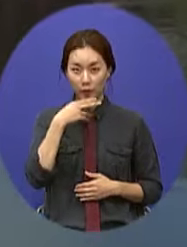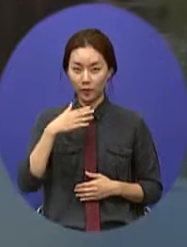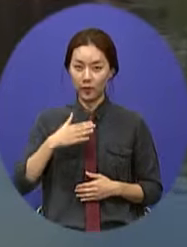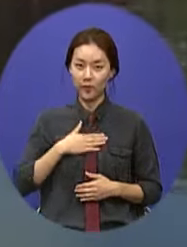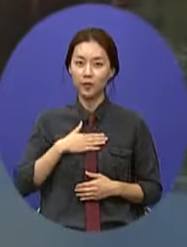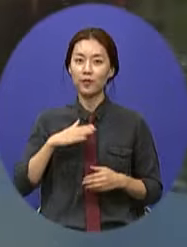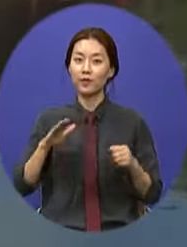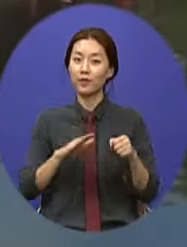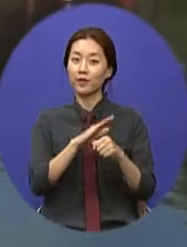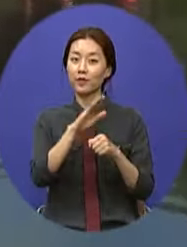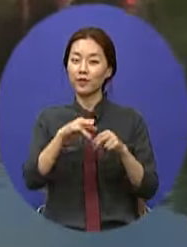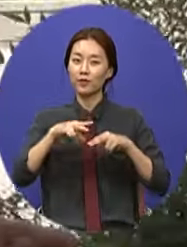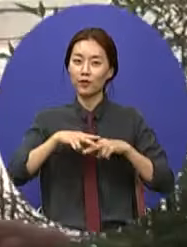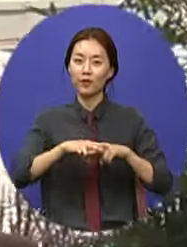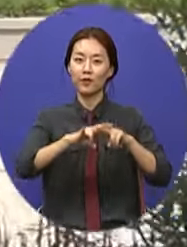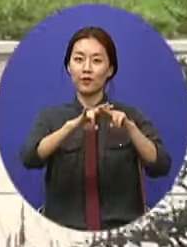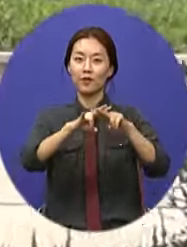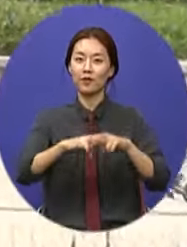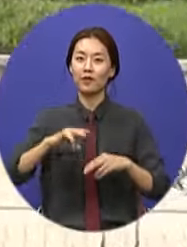나의 춘향아